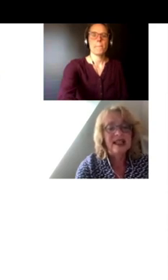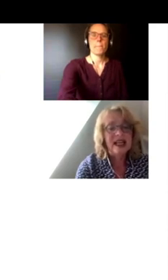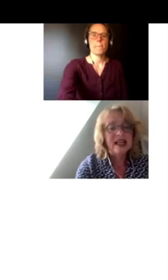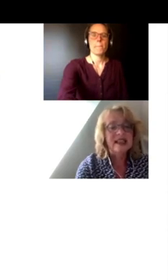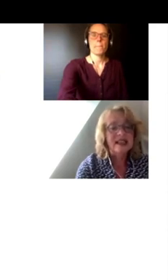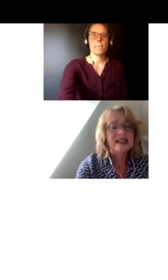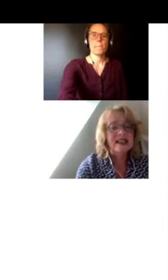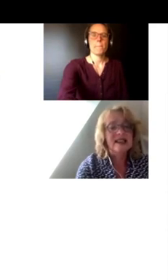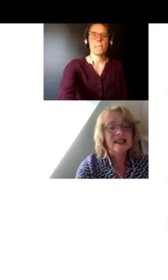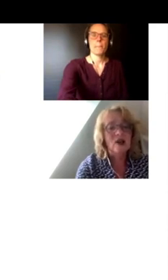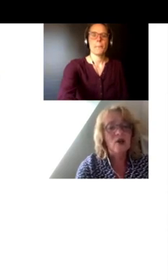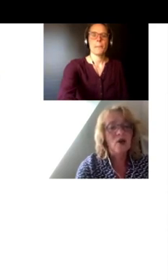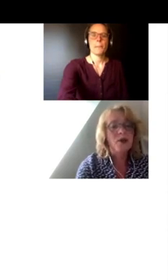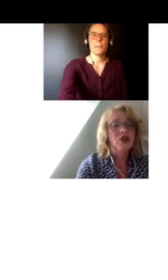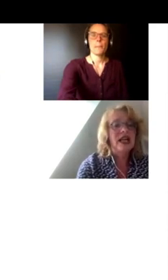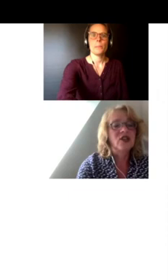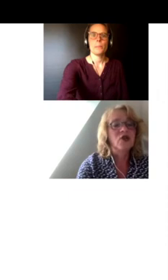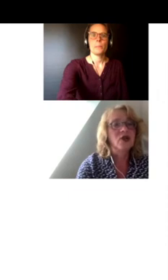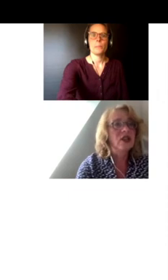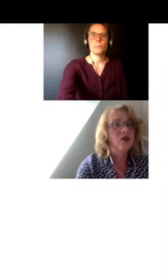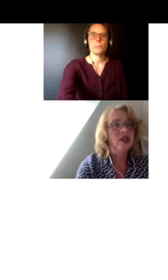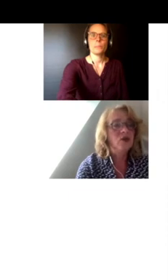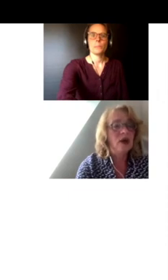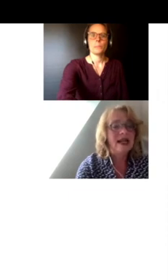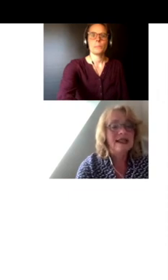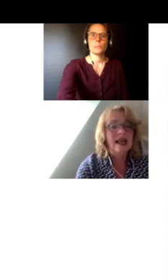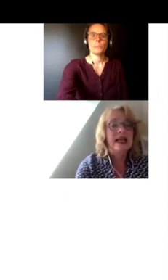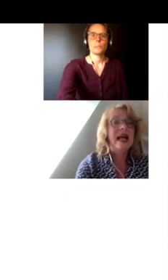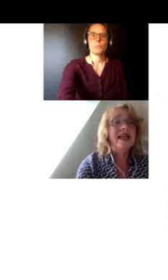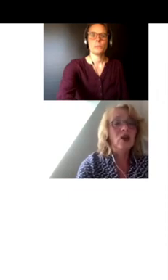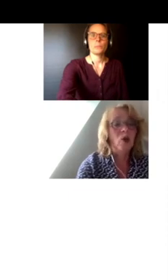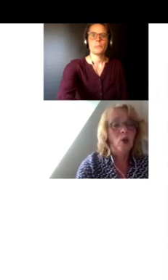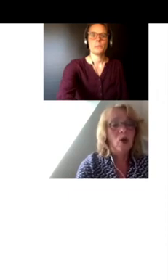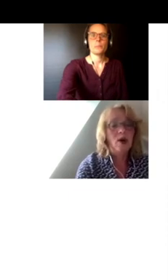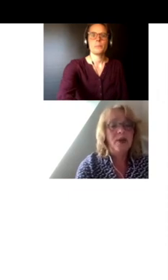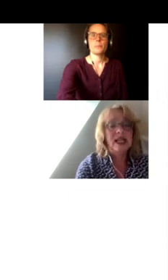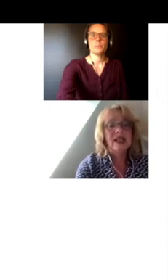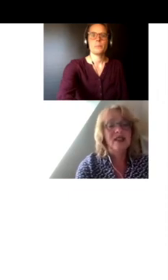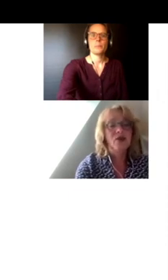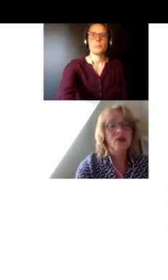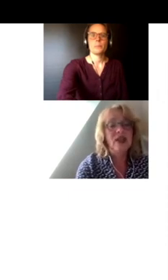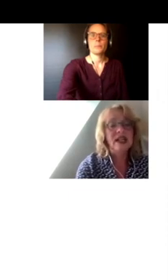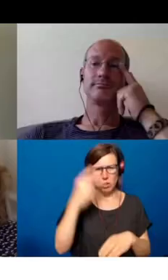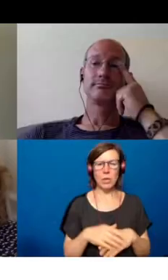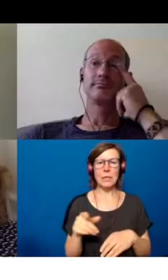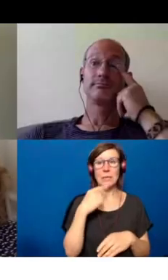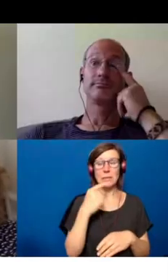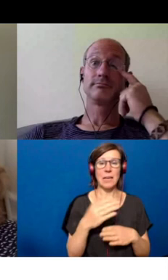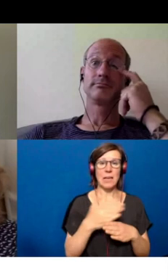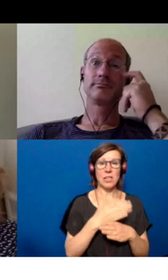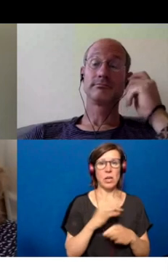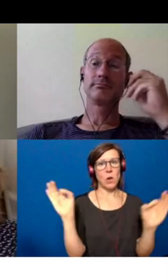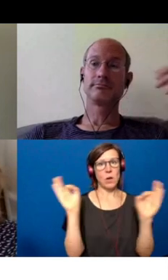dagegen geklagt, dass das außereuropäische Datenschutzniveau als gleich hoch betrachtet wird wie das